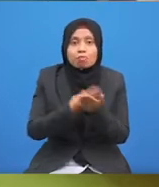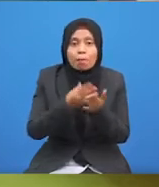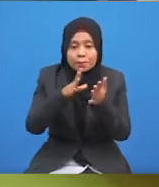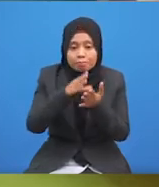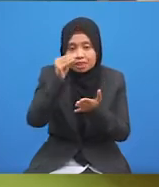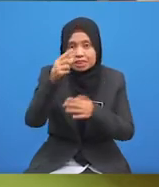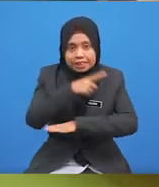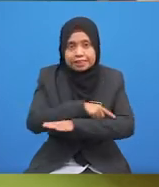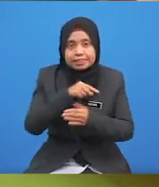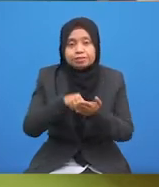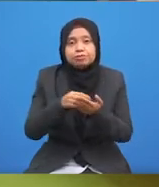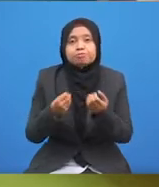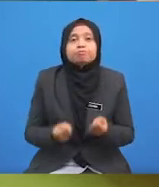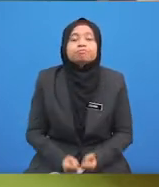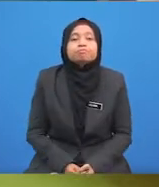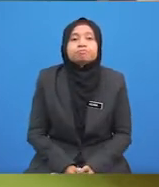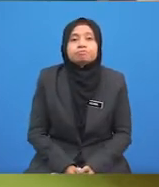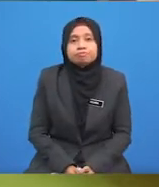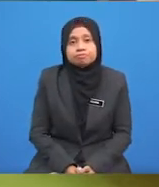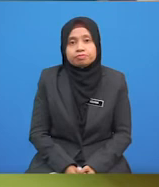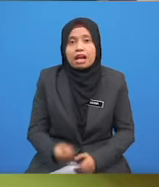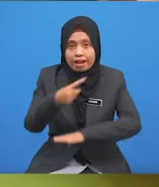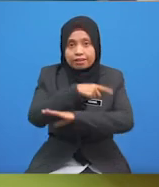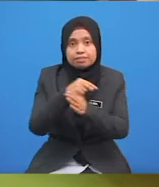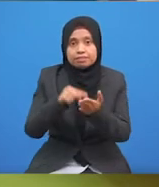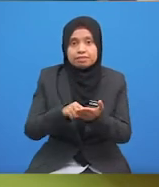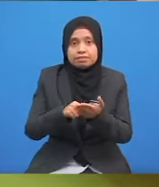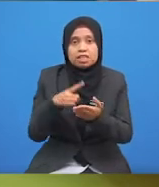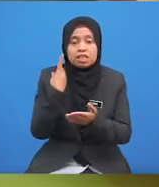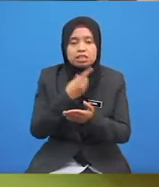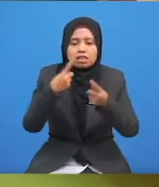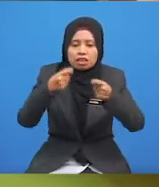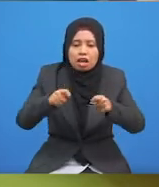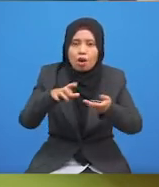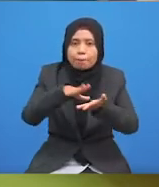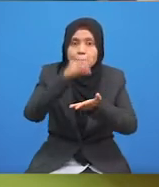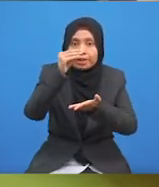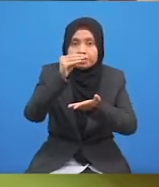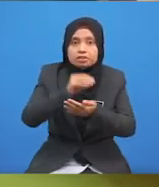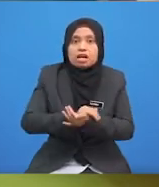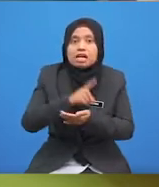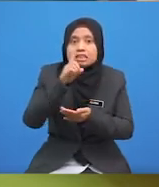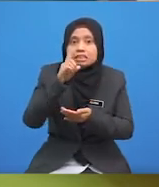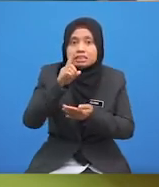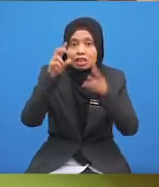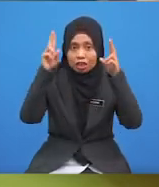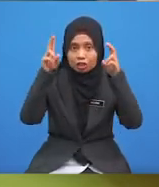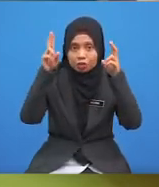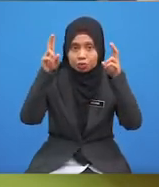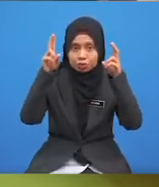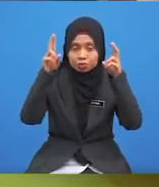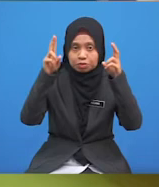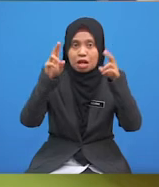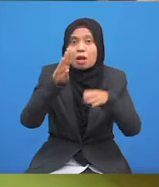kita sebentar tadi. Hari ini, kita telah mempelajari subtopik dalam